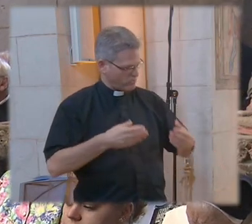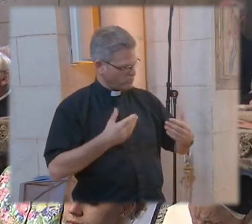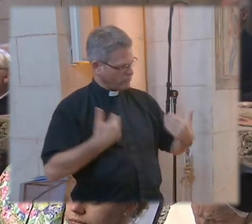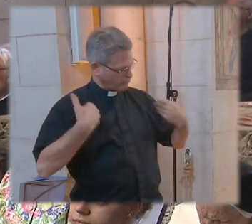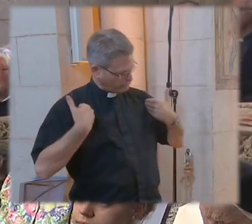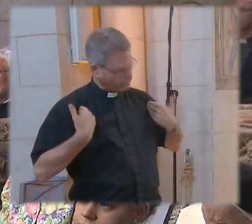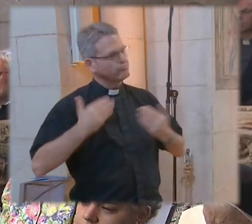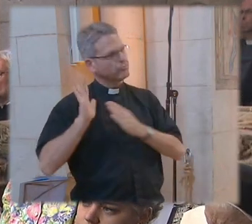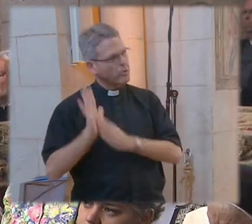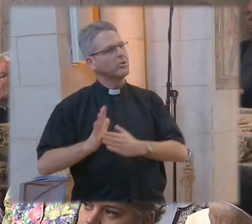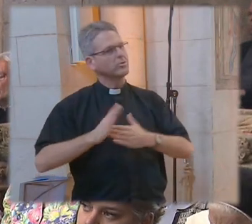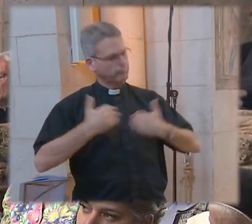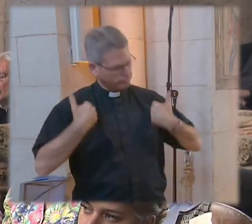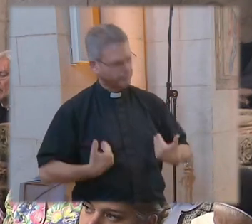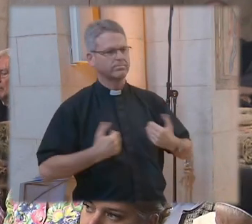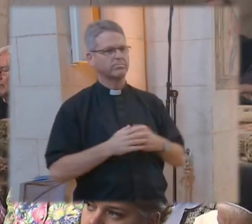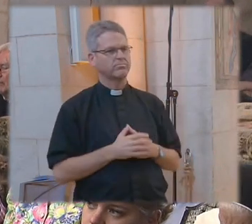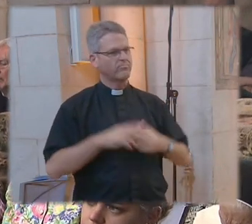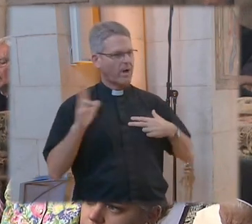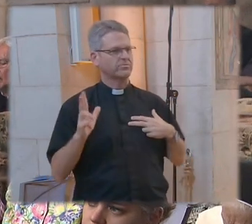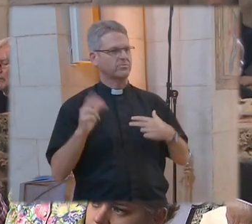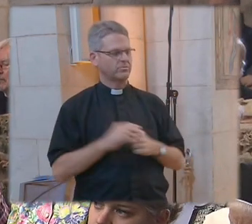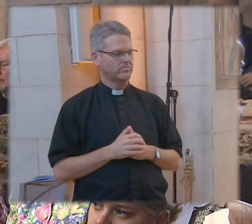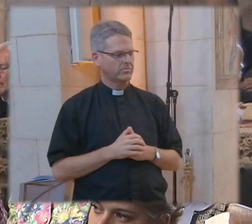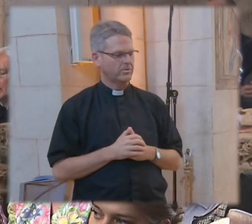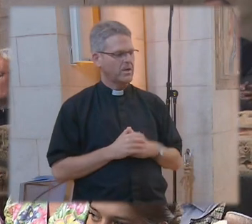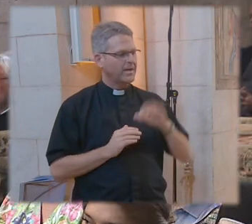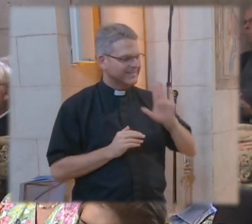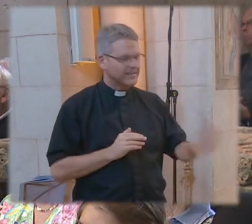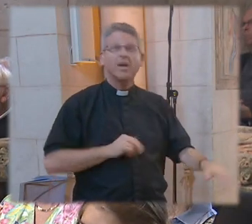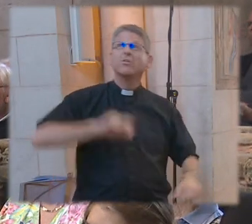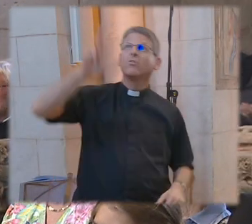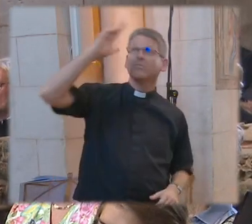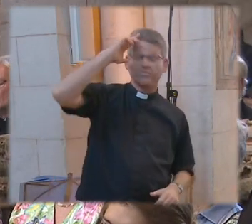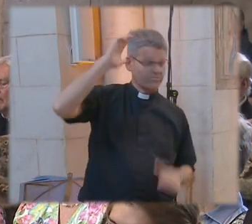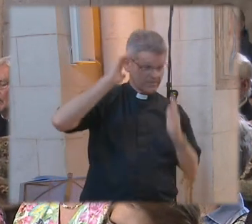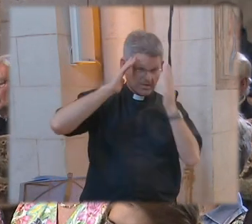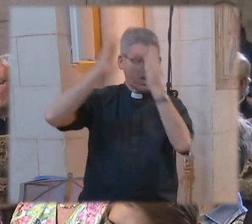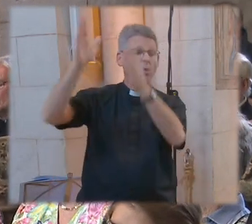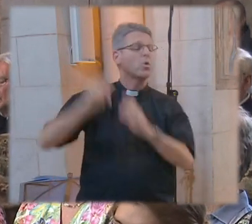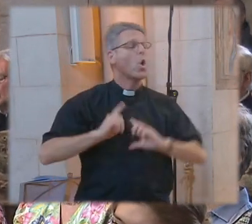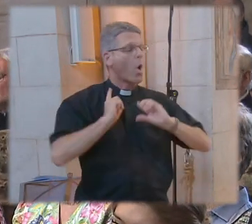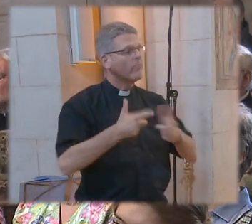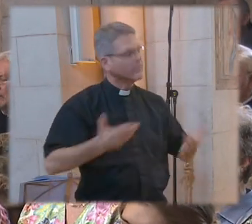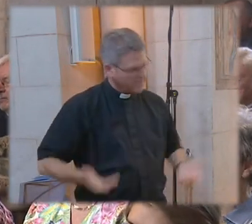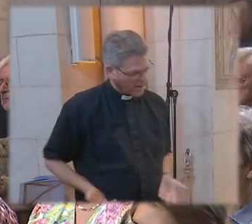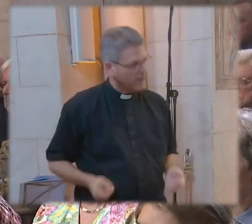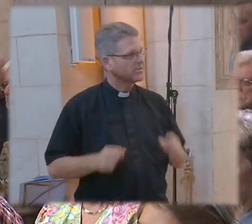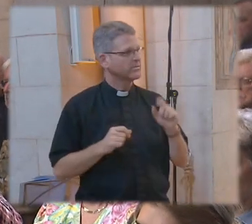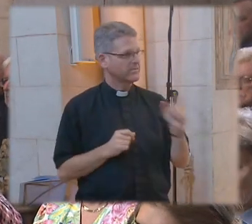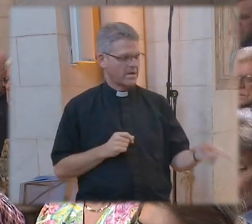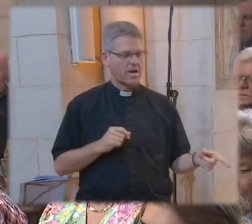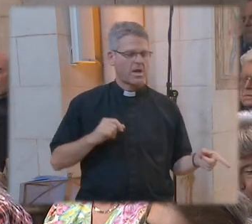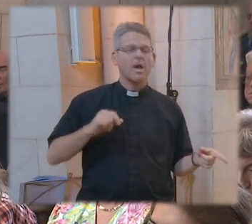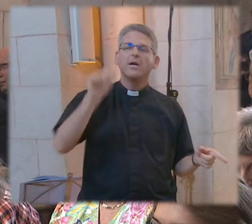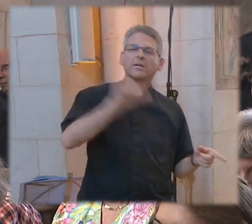Zeuge des Glaubens vor uns, der in seinem Gottvertrauen und in seiner Opferbereitschaft das christliche